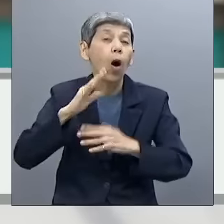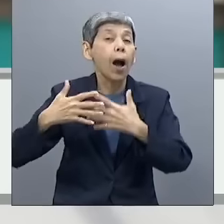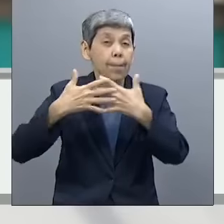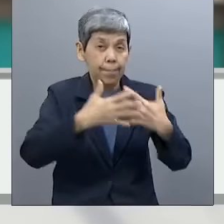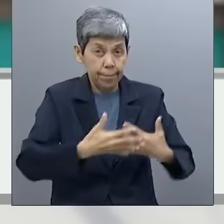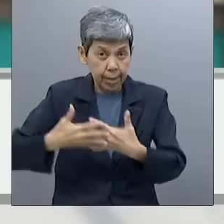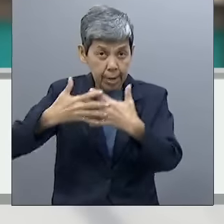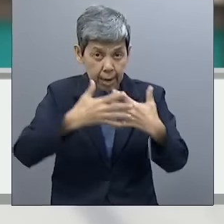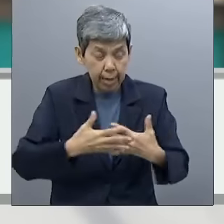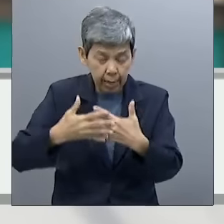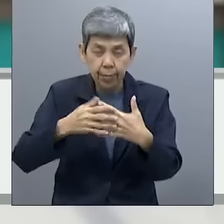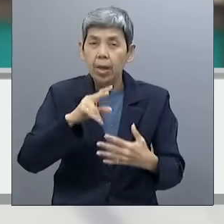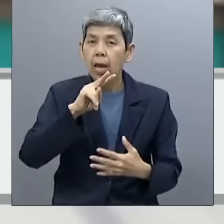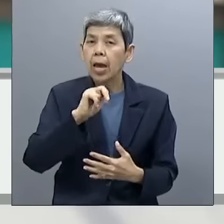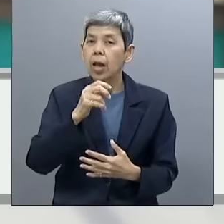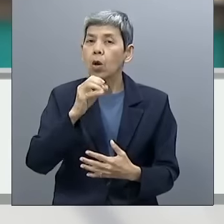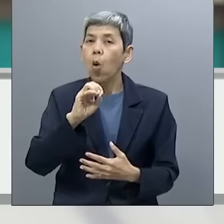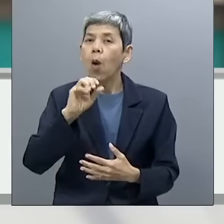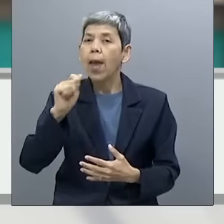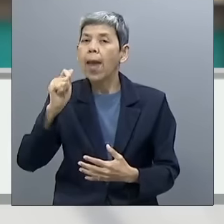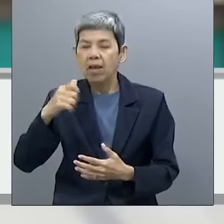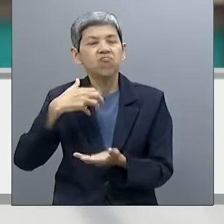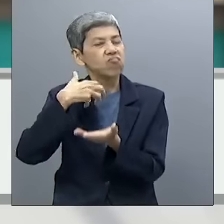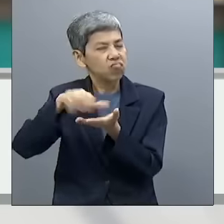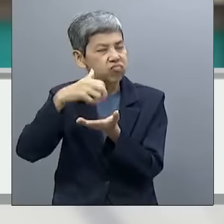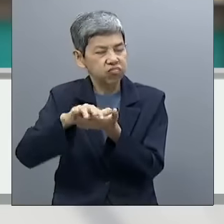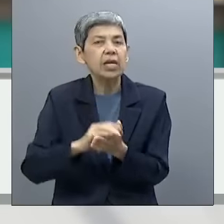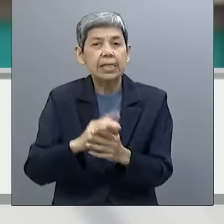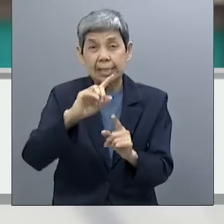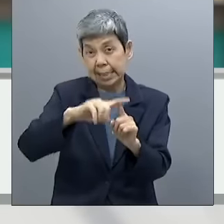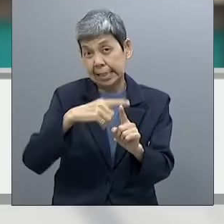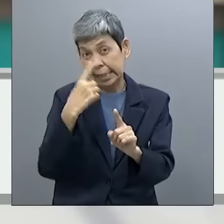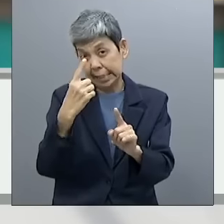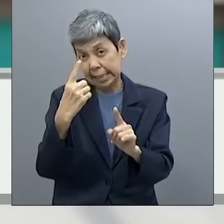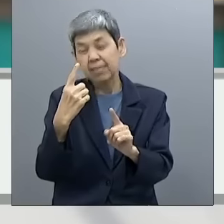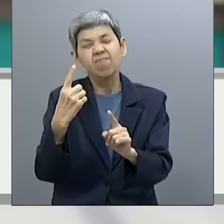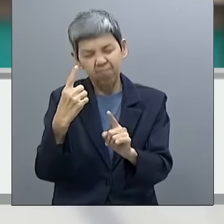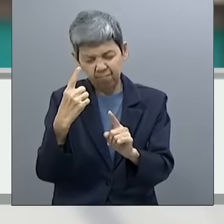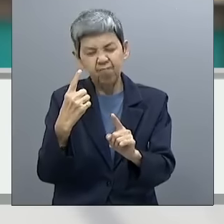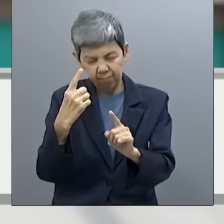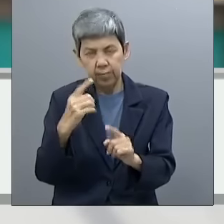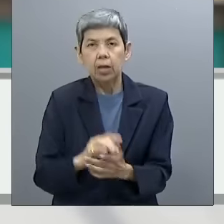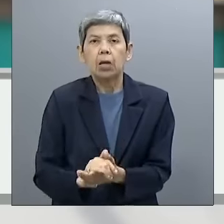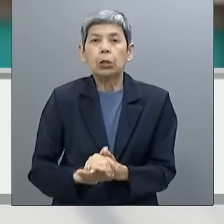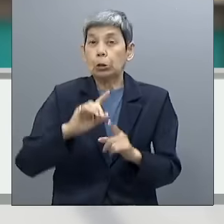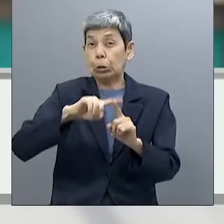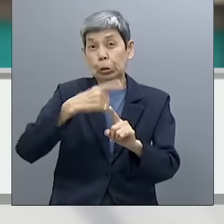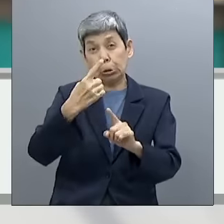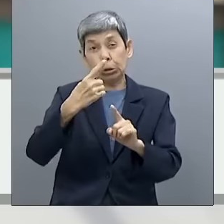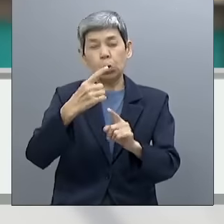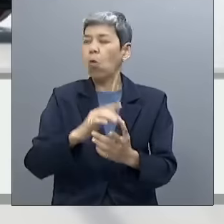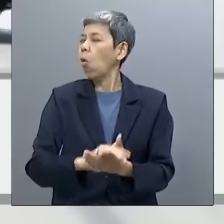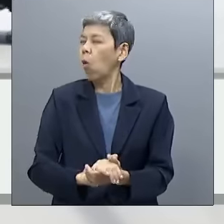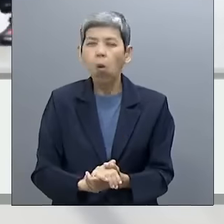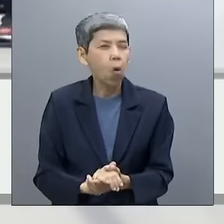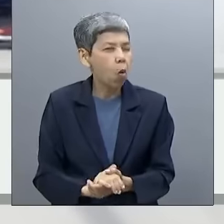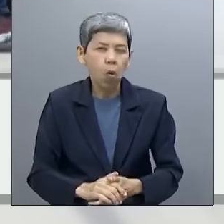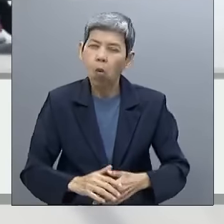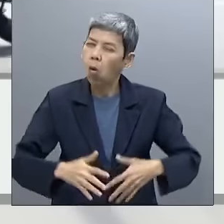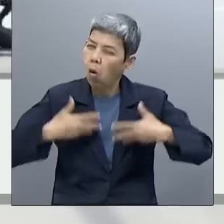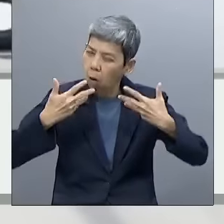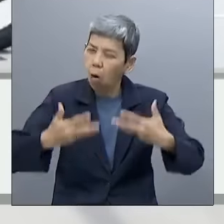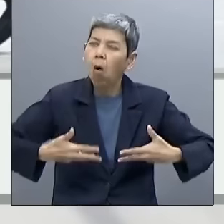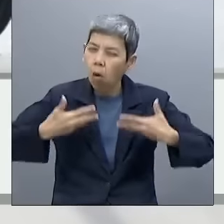noaaค่ะเขรายงานชัดเจนตรงกันนะคะว่าช่วงเดือนมกราคมที่ผ่านมาเป็นเดือนมกราคมที่อุ่นที่สุดใน